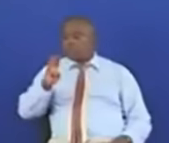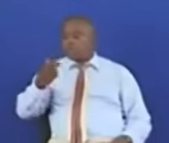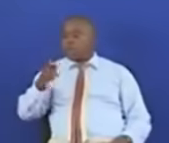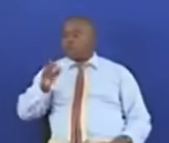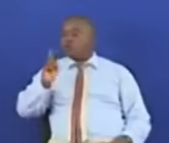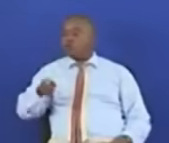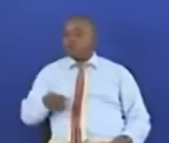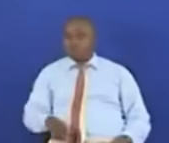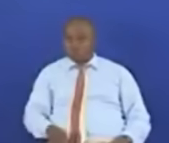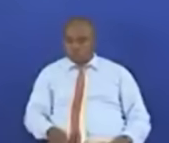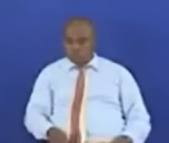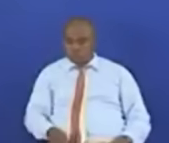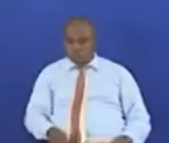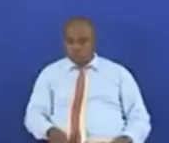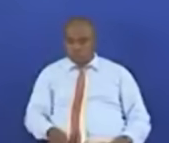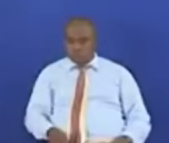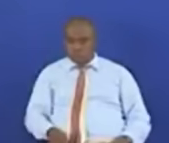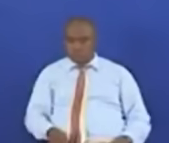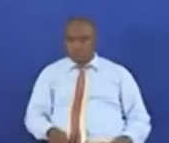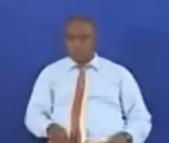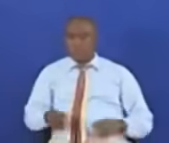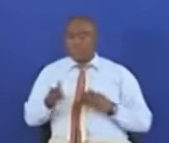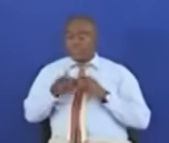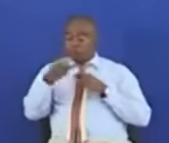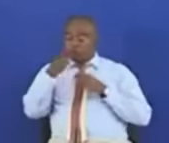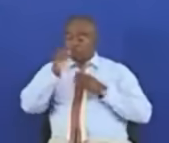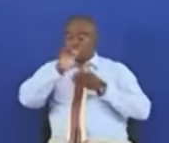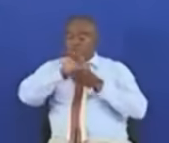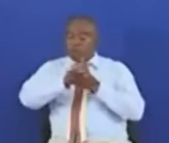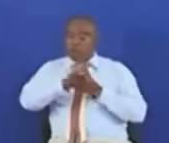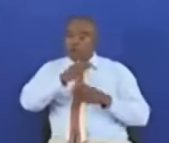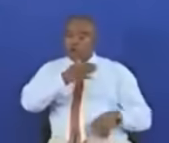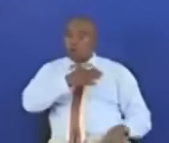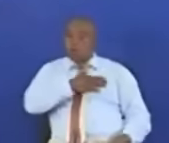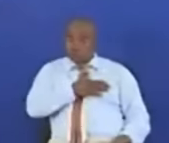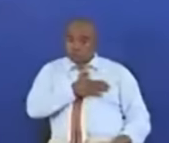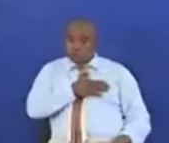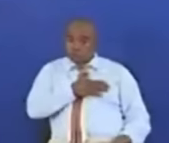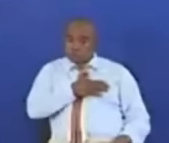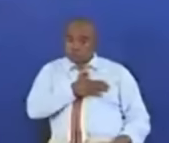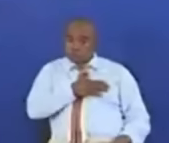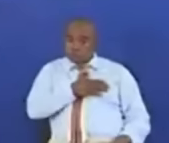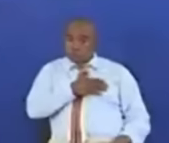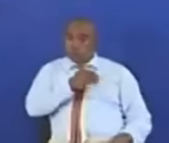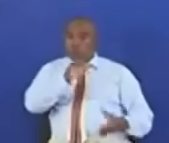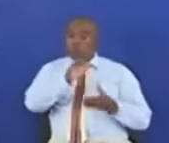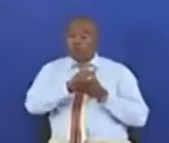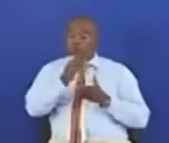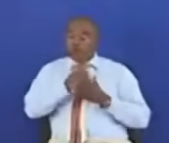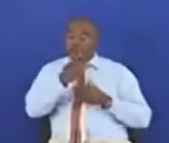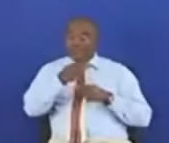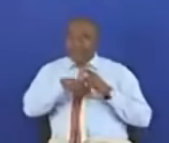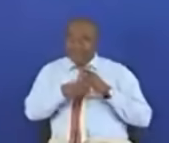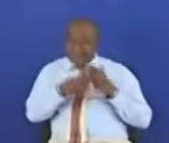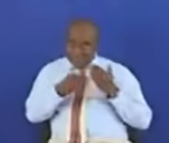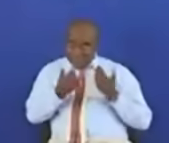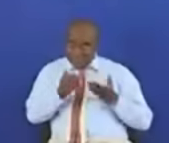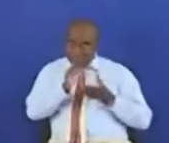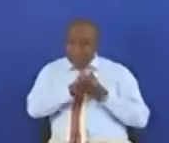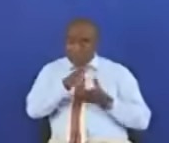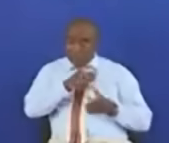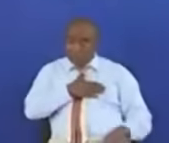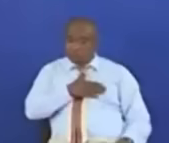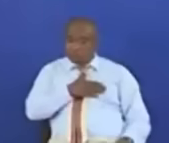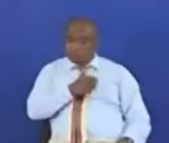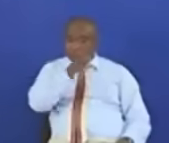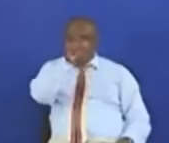inaonekana. Na hasa kwa kuzingatia kwamba muungano wetu sisi ni asymmetrical union. Na katika asymmetrical union ni yule